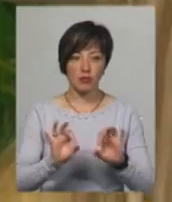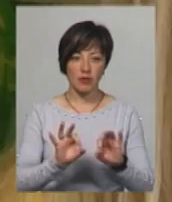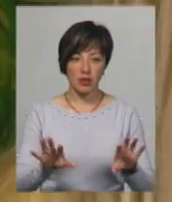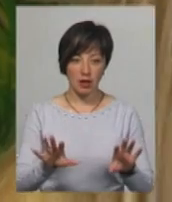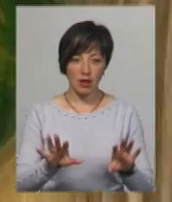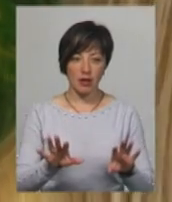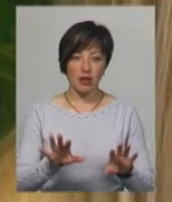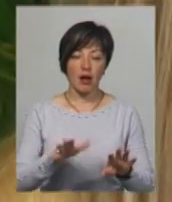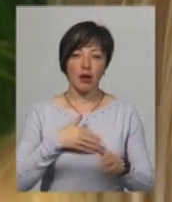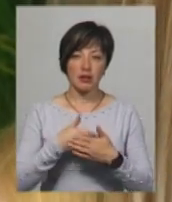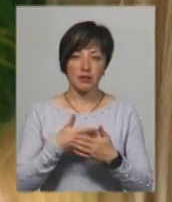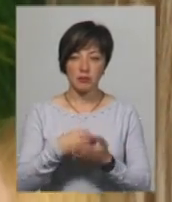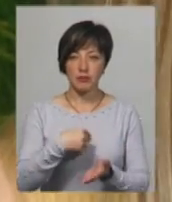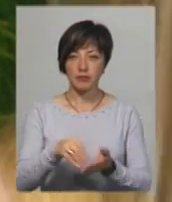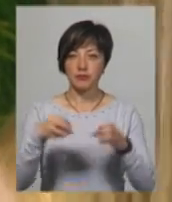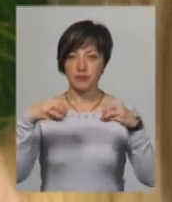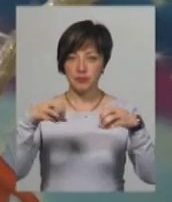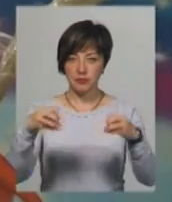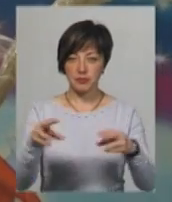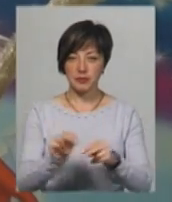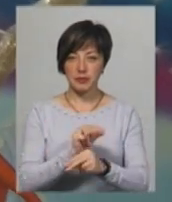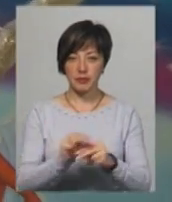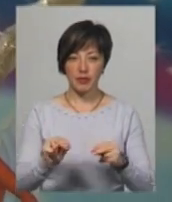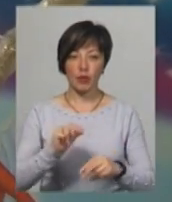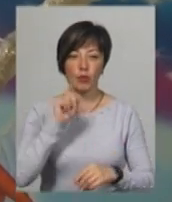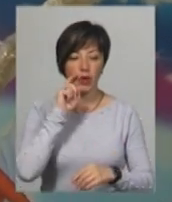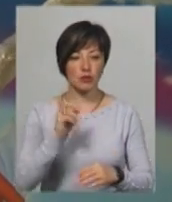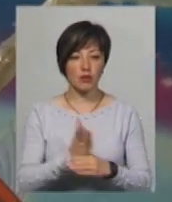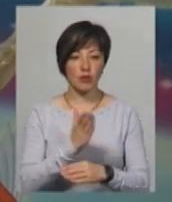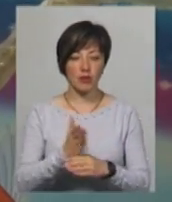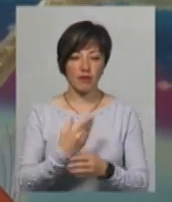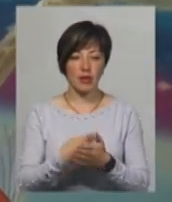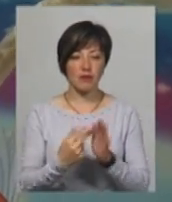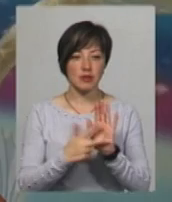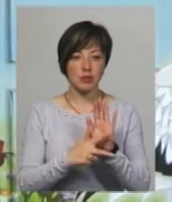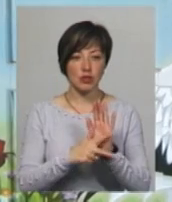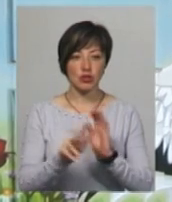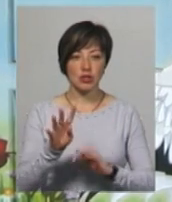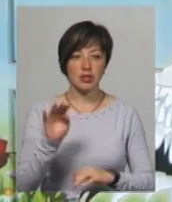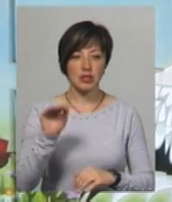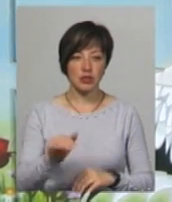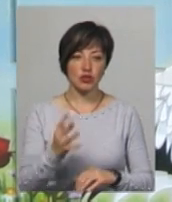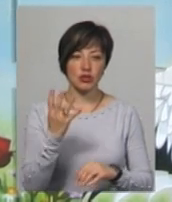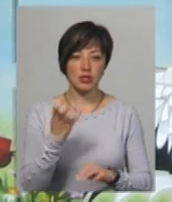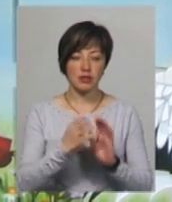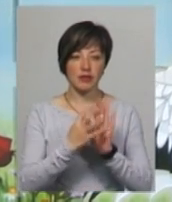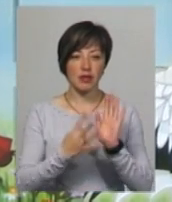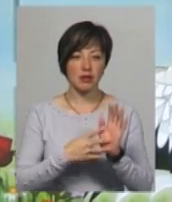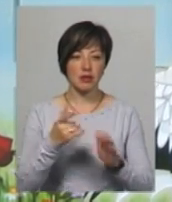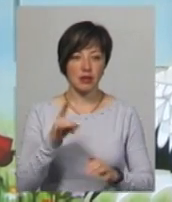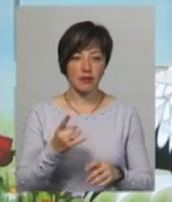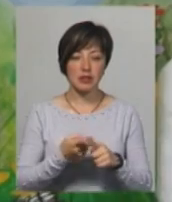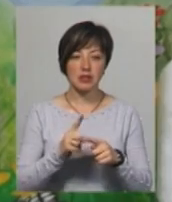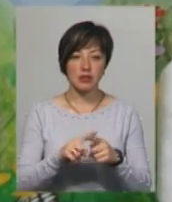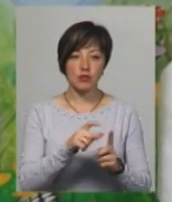Юлія Перепелицина. За них придбали лампи для фототерапії вітчизняного виробництва вартістю 84 тисячі 419 гривень.